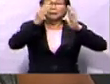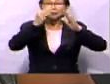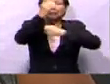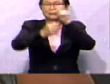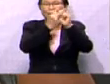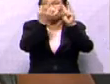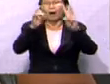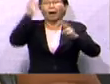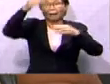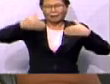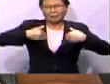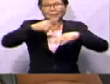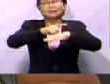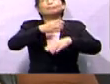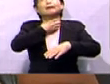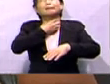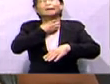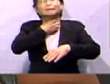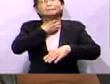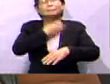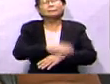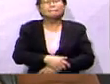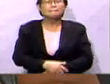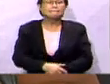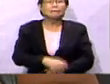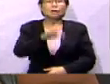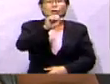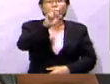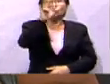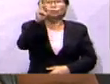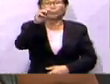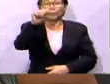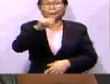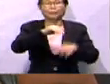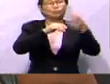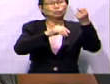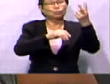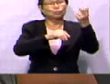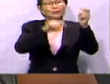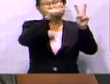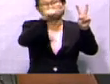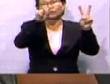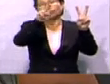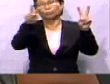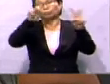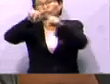akan diadakan di negeri Perak akan diadakan daripada 12 hingga 22